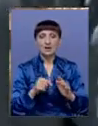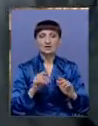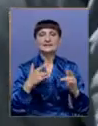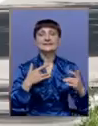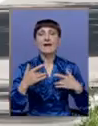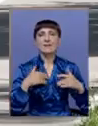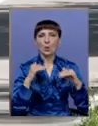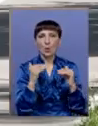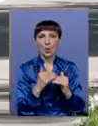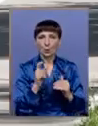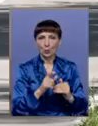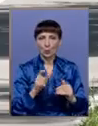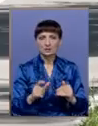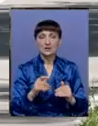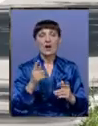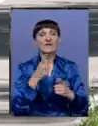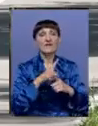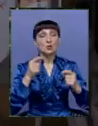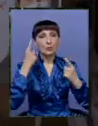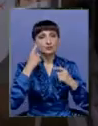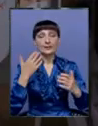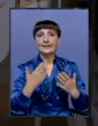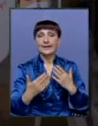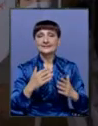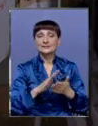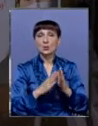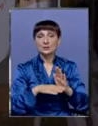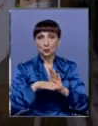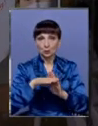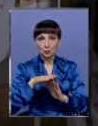будет стабильной, нормируют и график работы торговых центров, а также